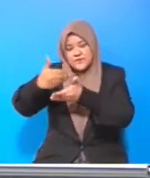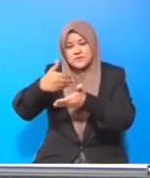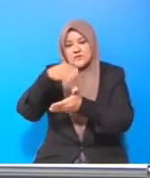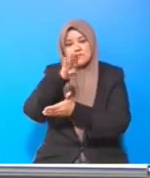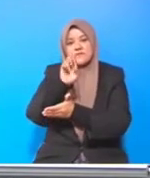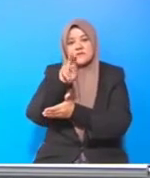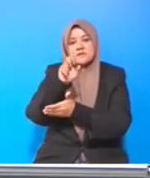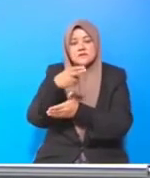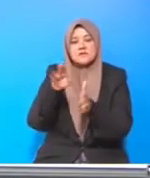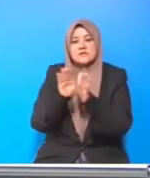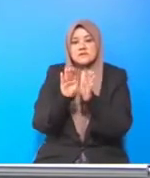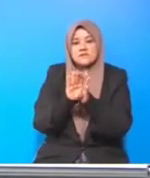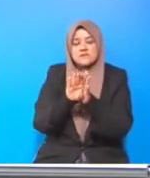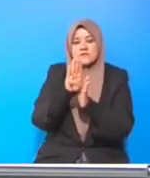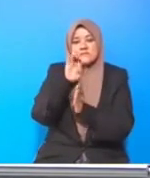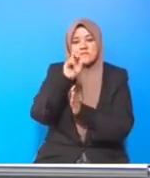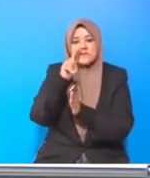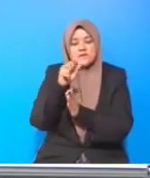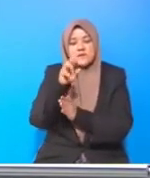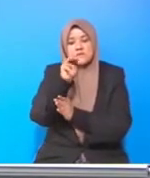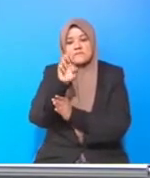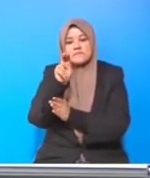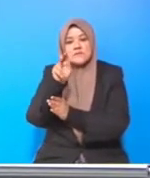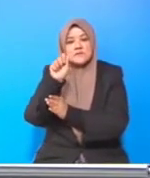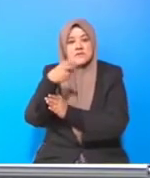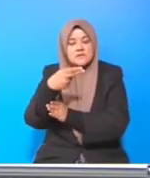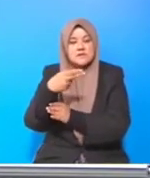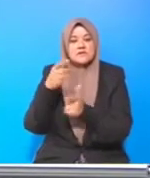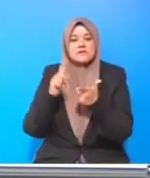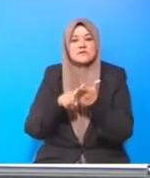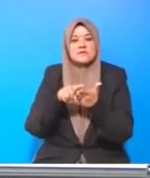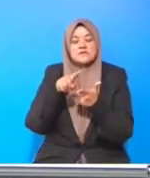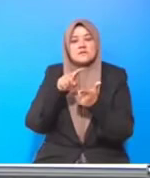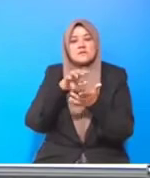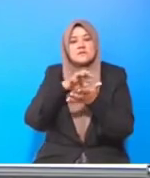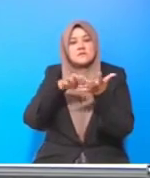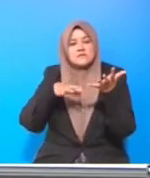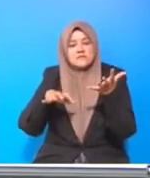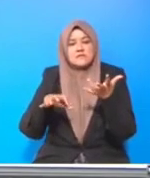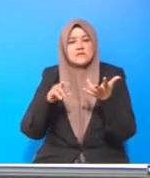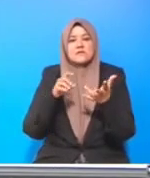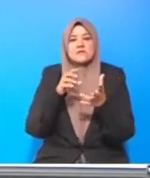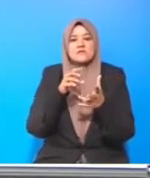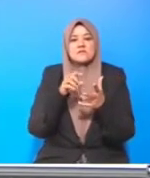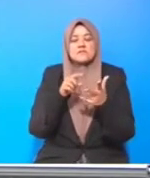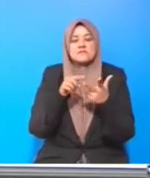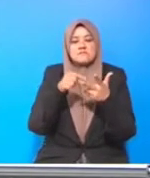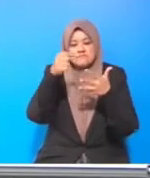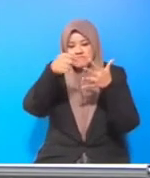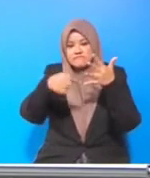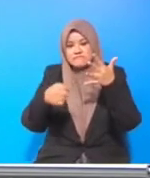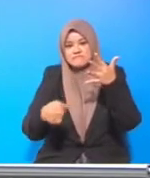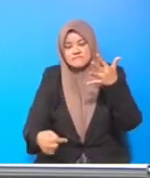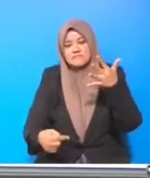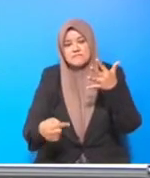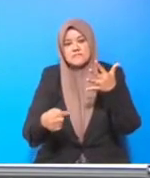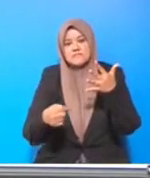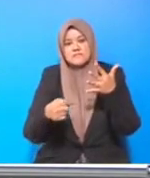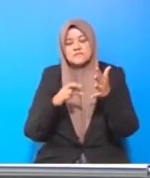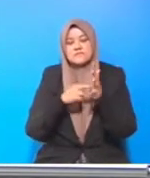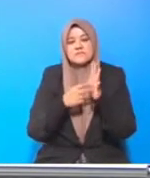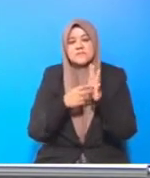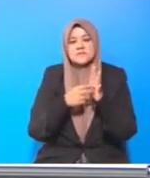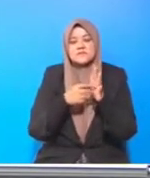benih seperti benih mentah Raf cleaner drivin cleaner graffiti spray The